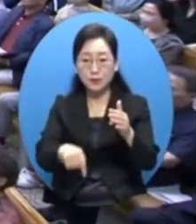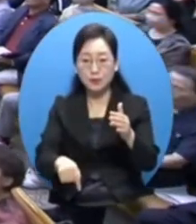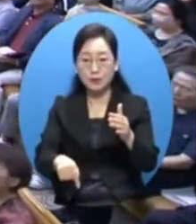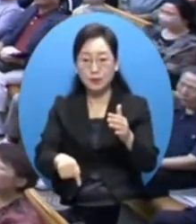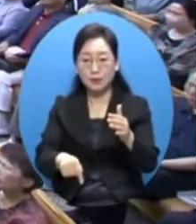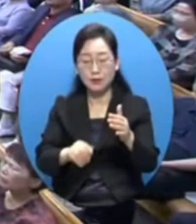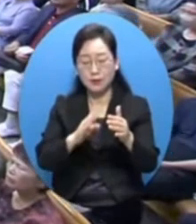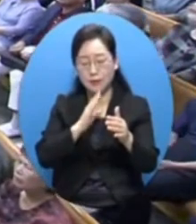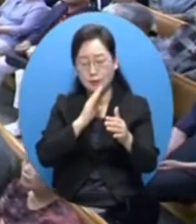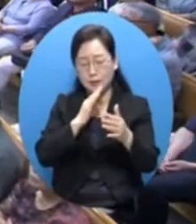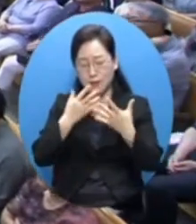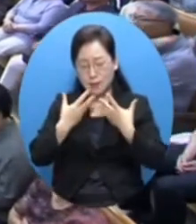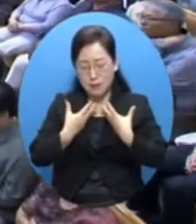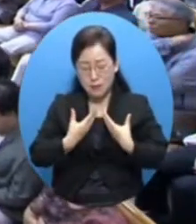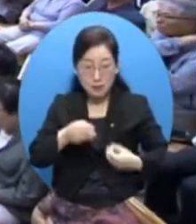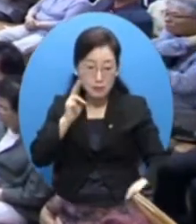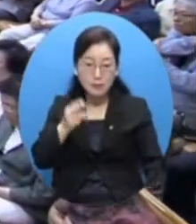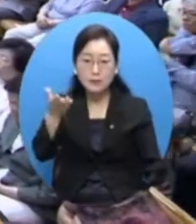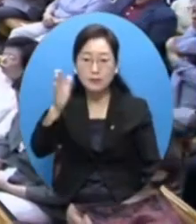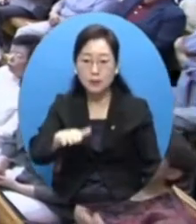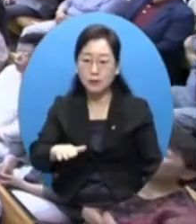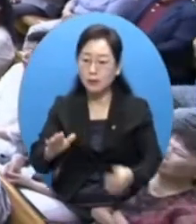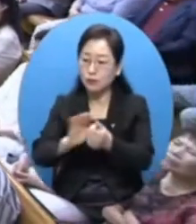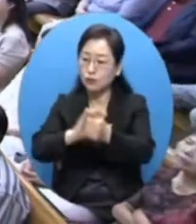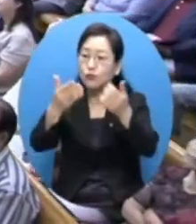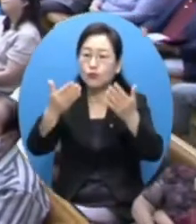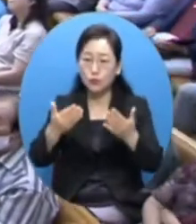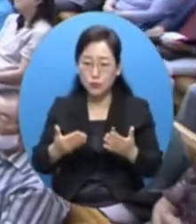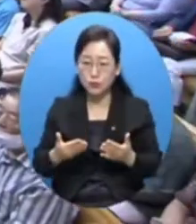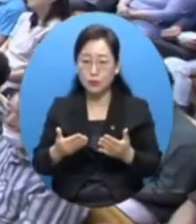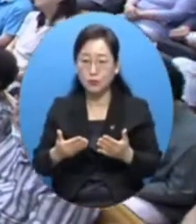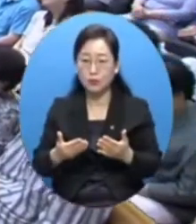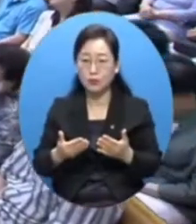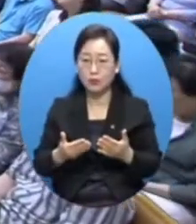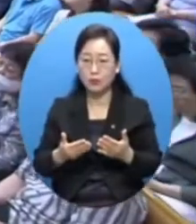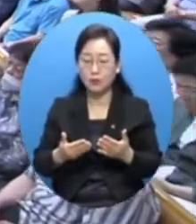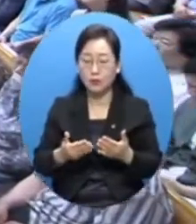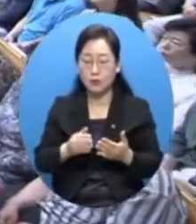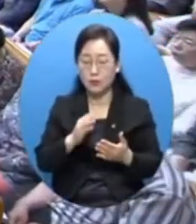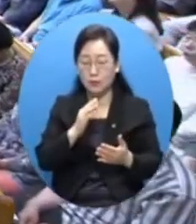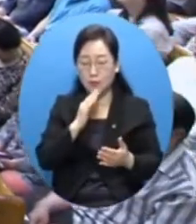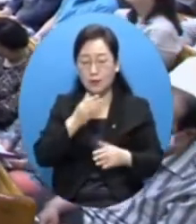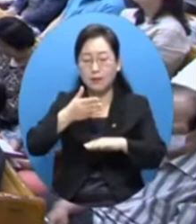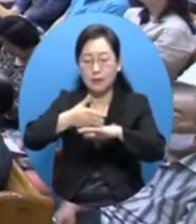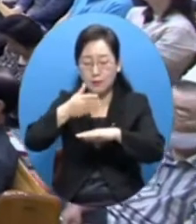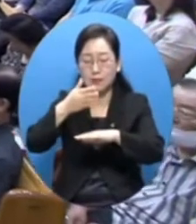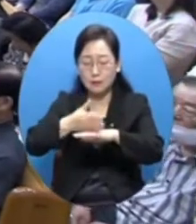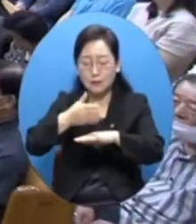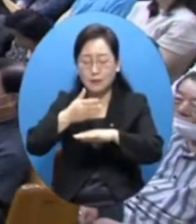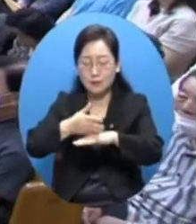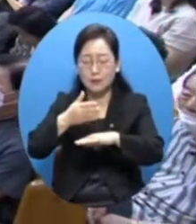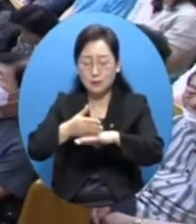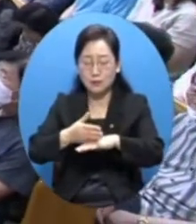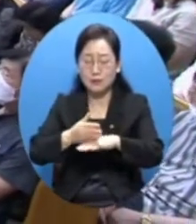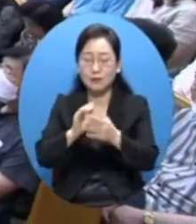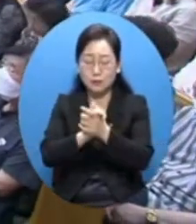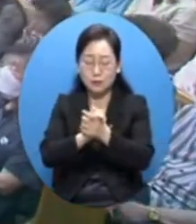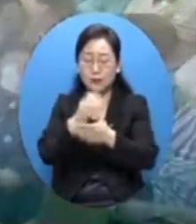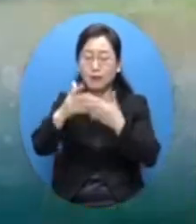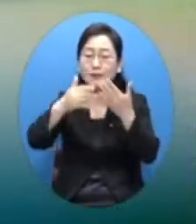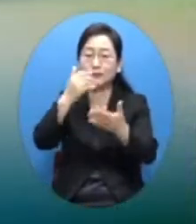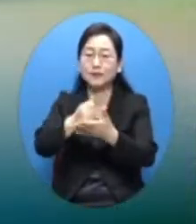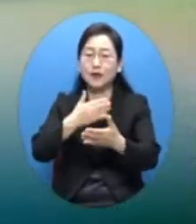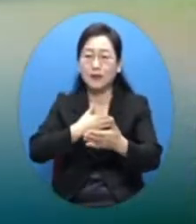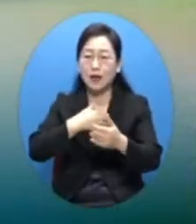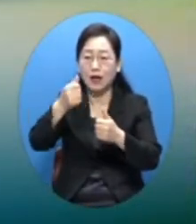절대 절망의 상황에서 위로함을 주십니다. 성경에서 주장해 주신 대로 감사 기도를 드립니다. 하나님, 저희